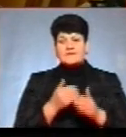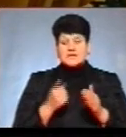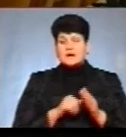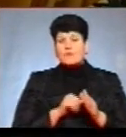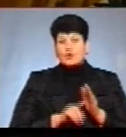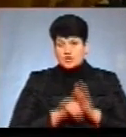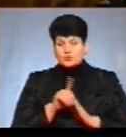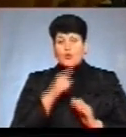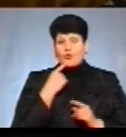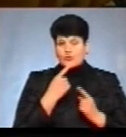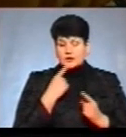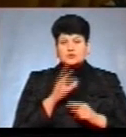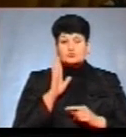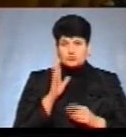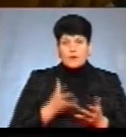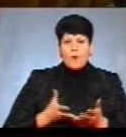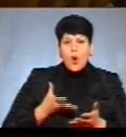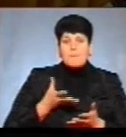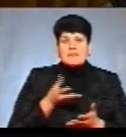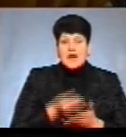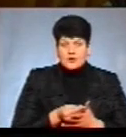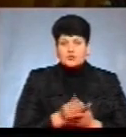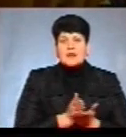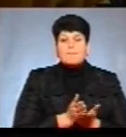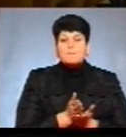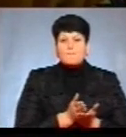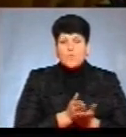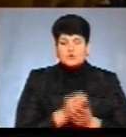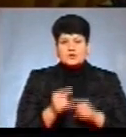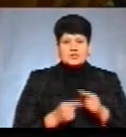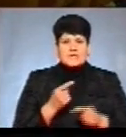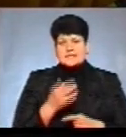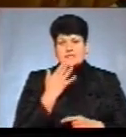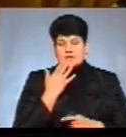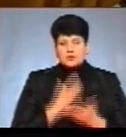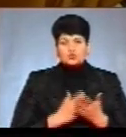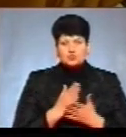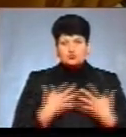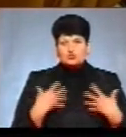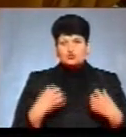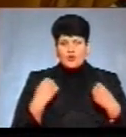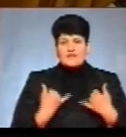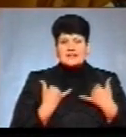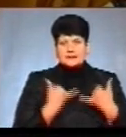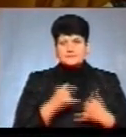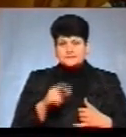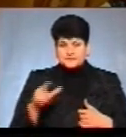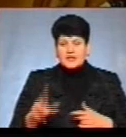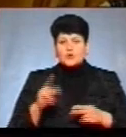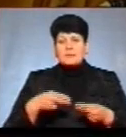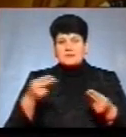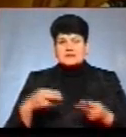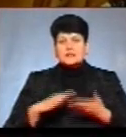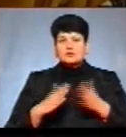Від самого початку ми казали, що будемо оплачувати послуги через Національну службу здоров'я для пацієнтів,